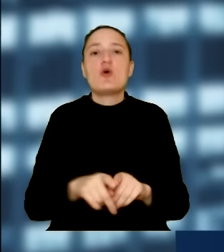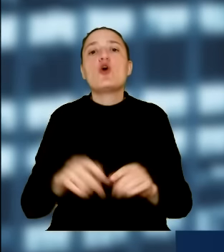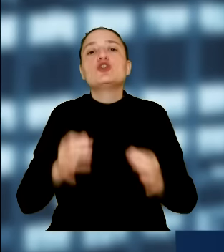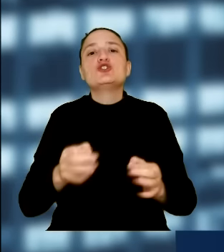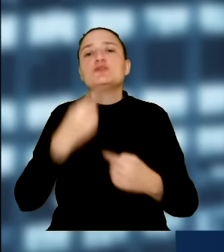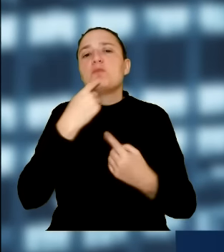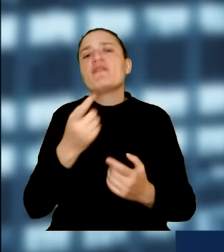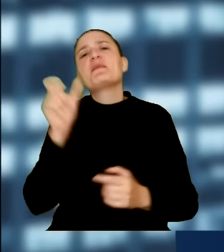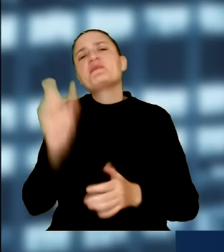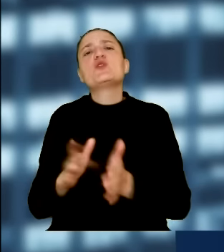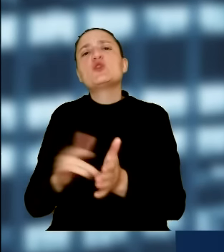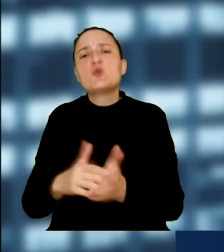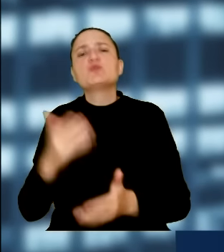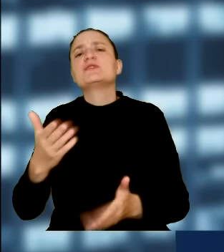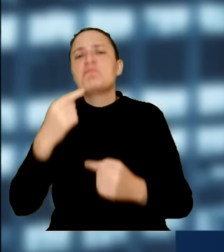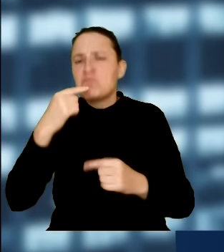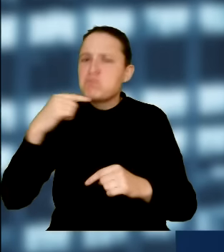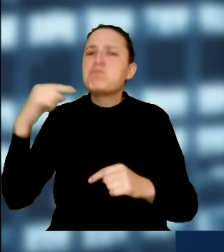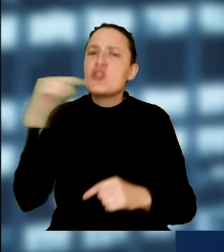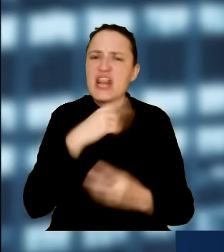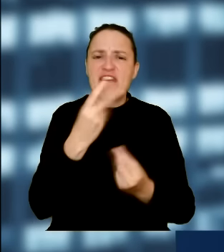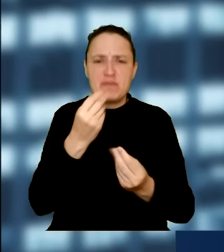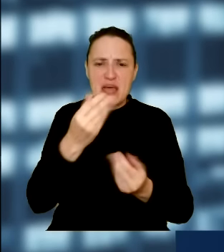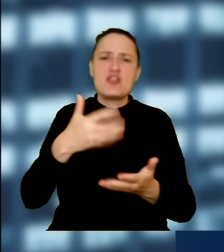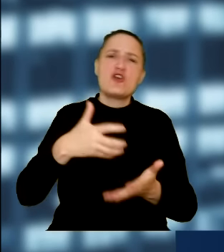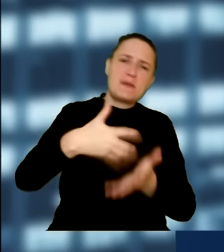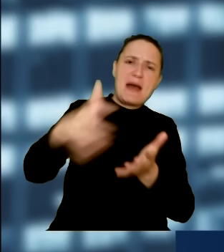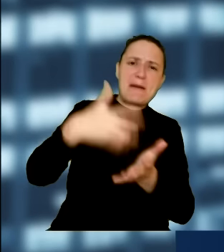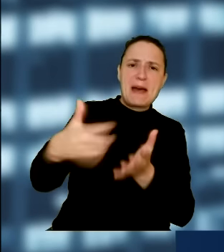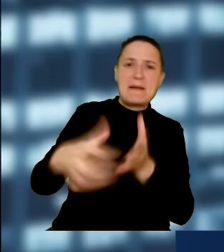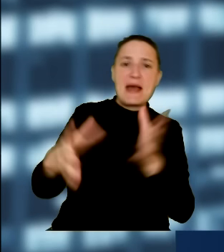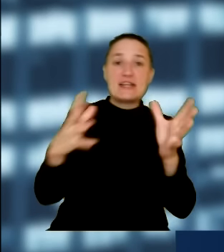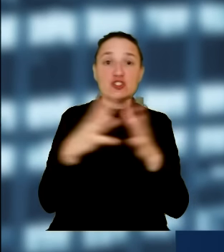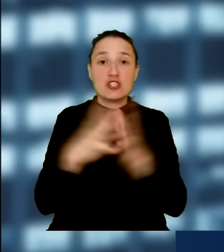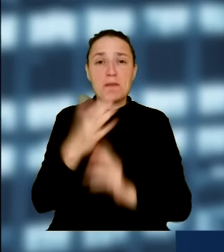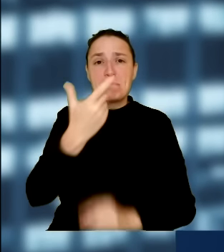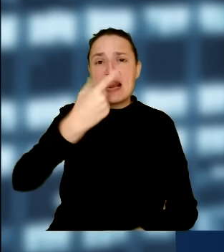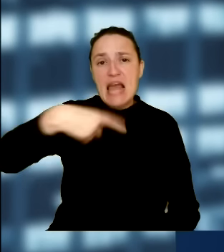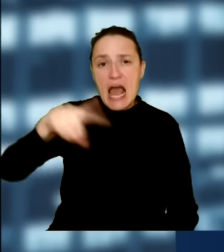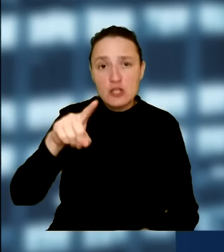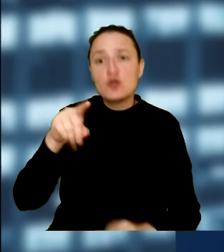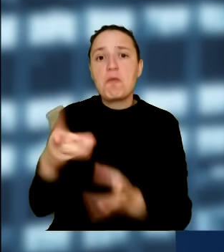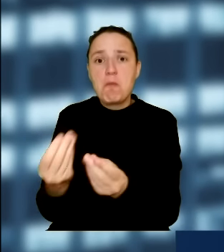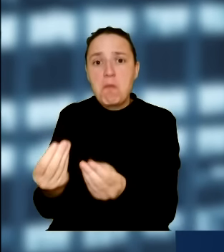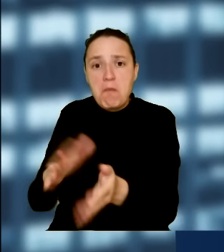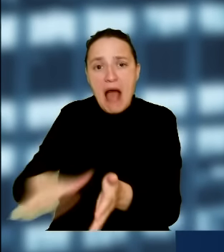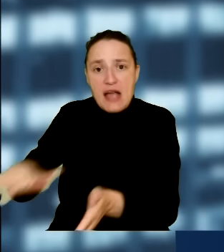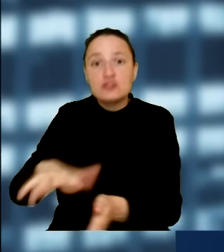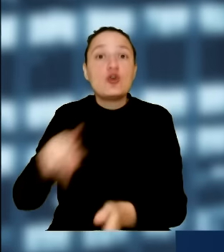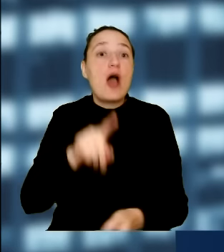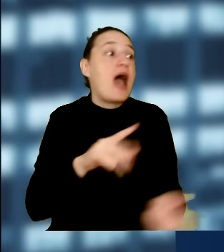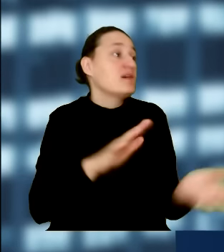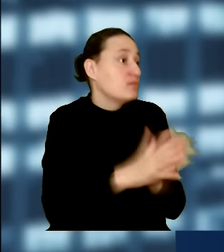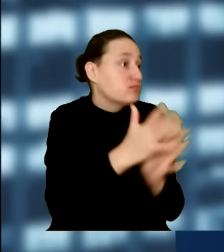bo 10 miliardów przeznaczył na bagno, a dla tych pogorzelców aż po 2 tysiące. Ale zanim o